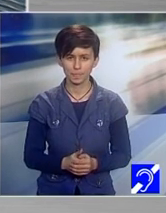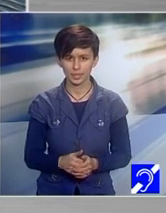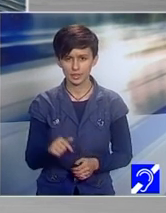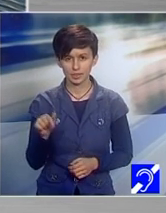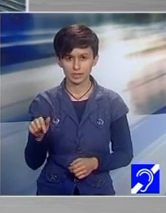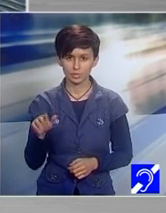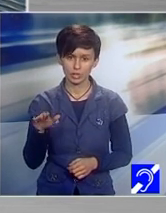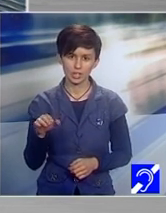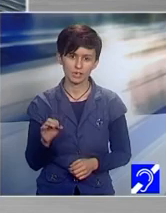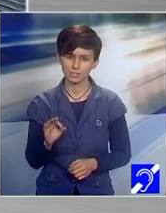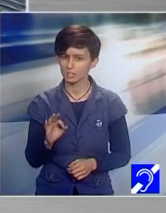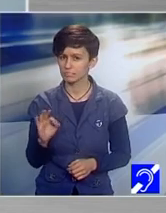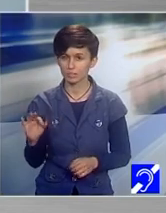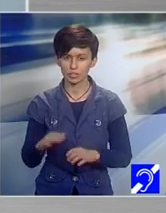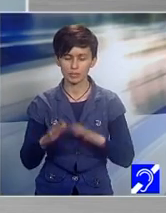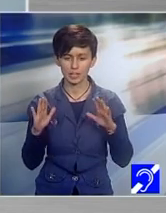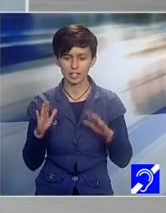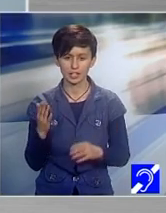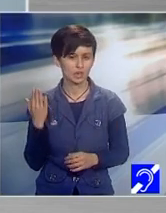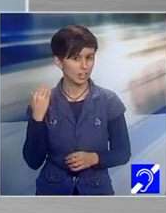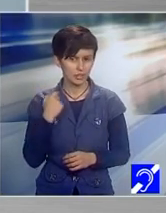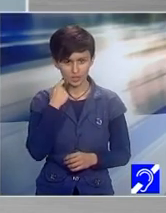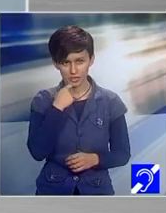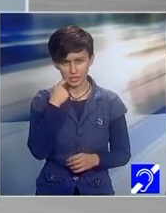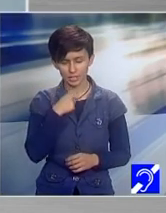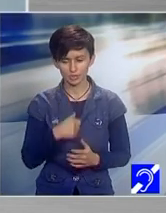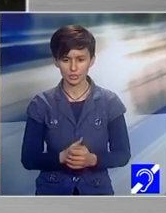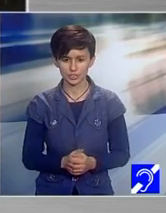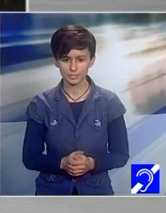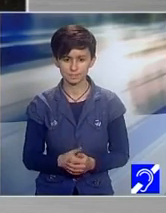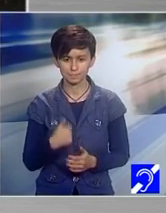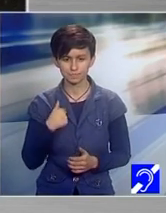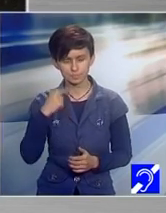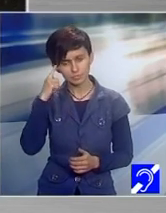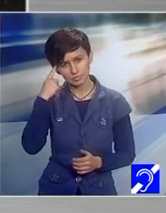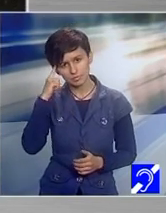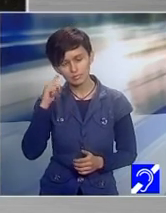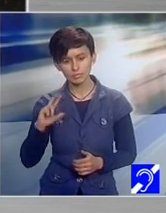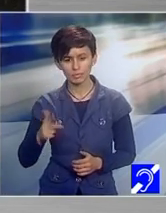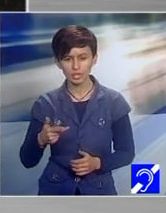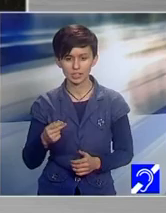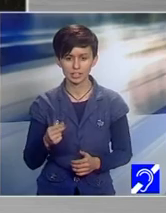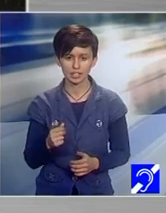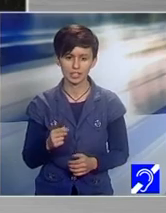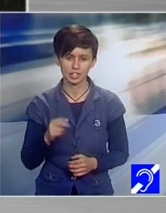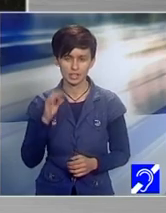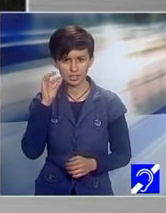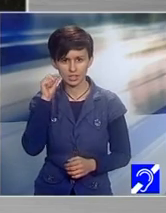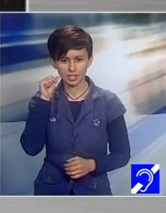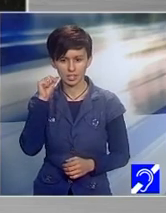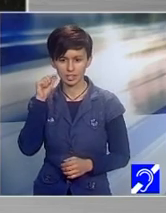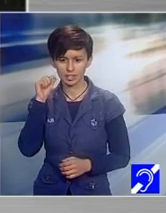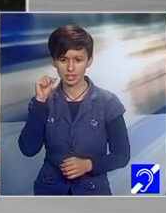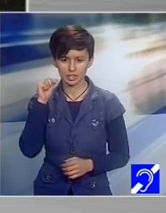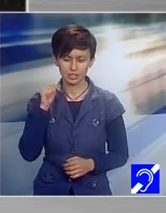mare noroc, că ai fost la Cluj. Da, mi-am cunoscut al treilea tată în 12 septembrie, după cel spiritual